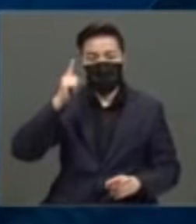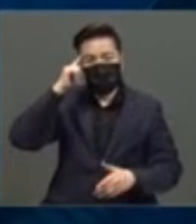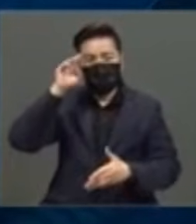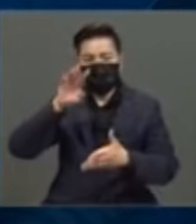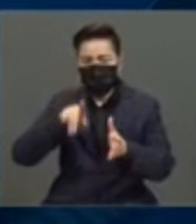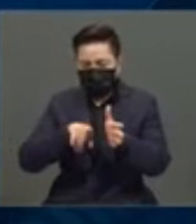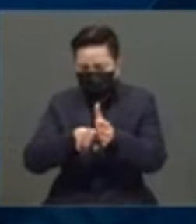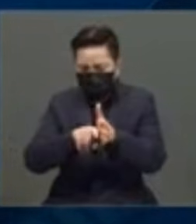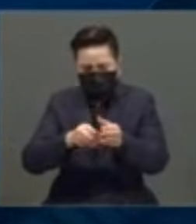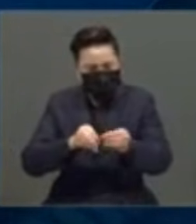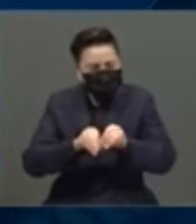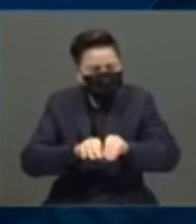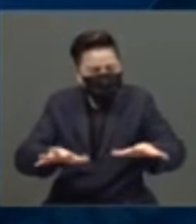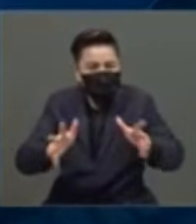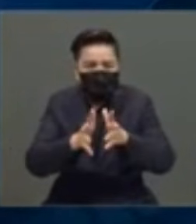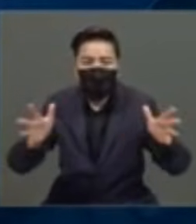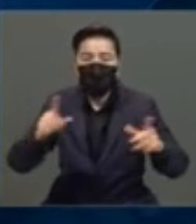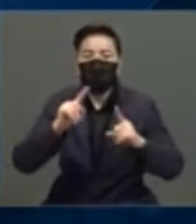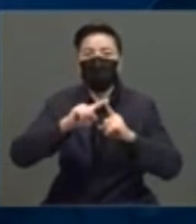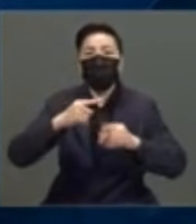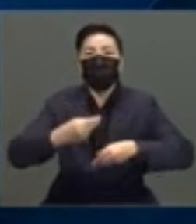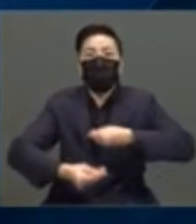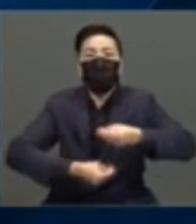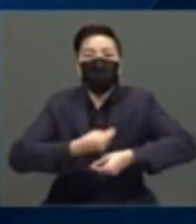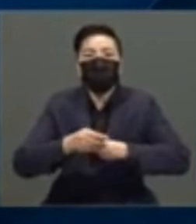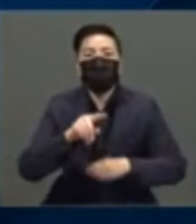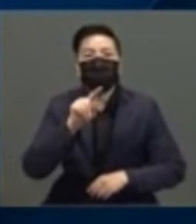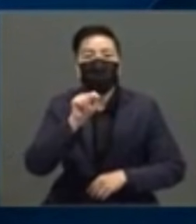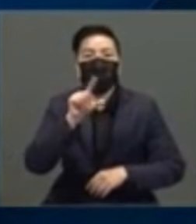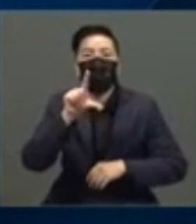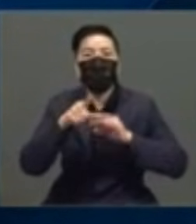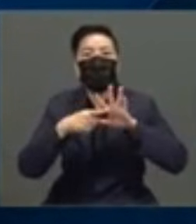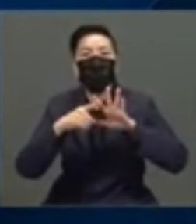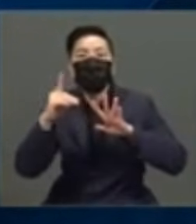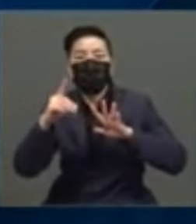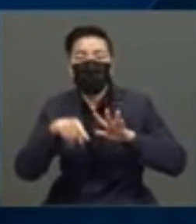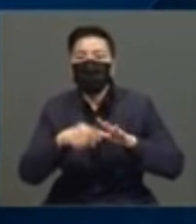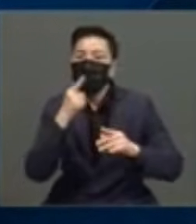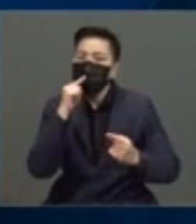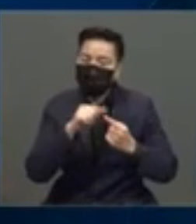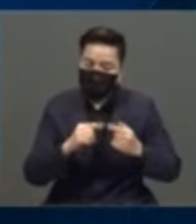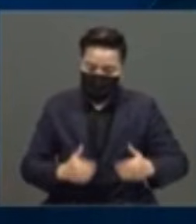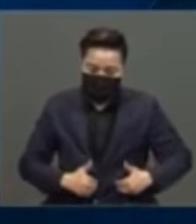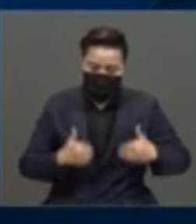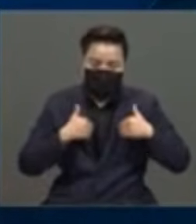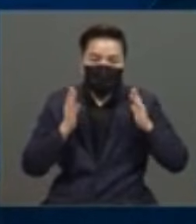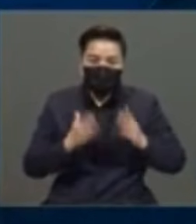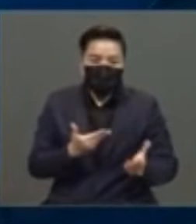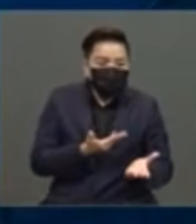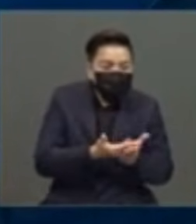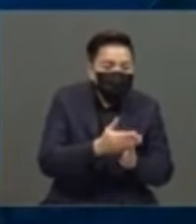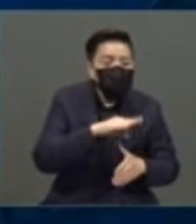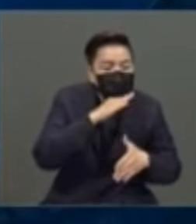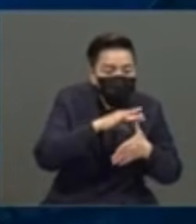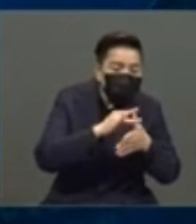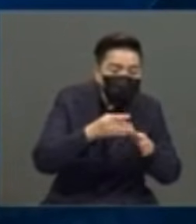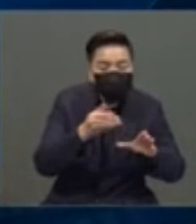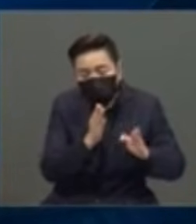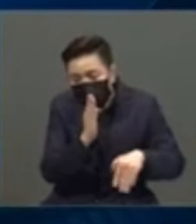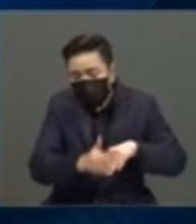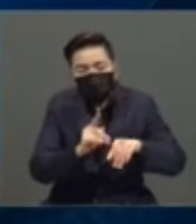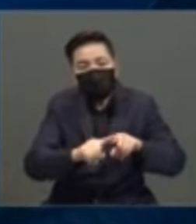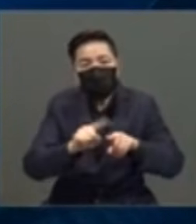ายของการติดเชื้ออยู่จำนวนมากทีเดียวนะครับแต่อย่างไรก็ตามแต่อันนี้ผูกพันกับชีวิตประจำวันของคนมากๆเลยนะ